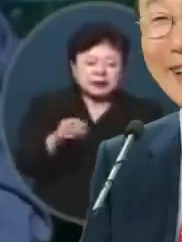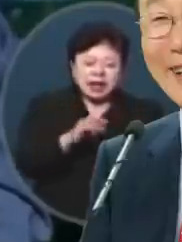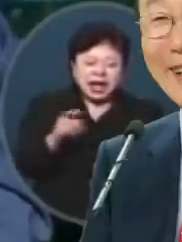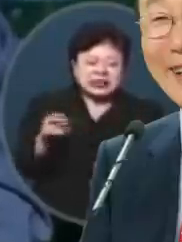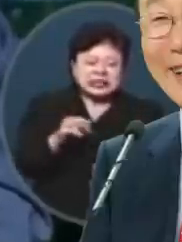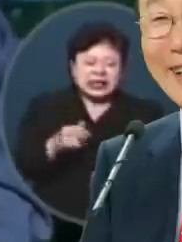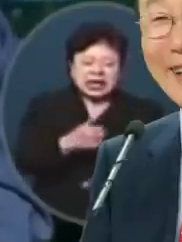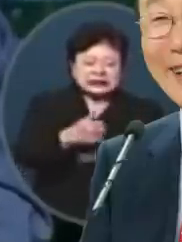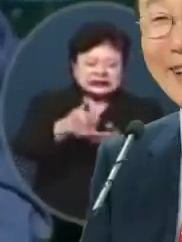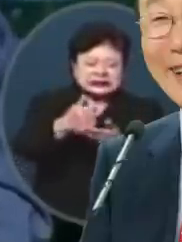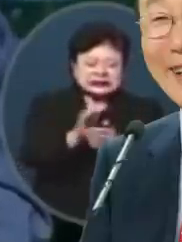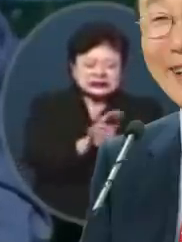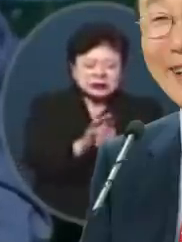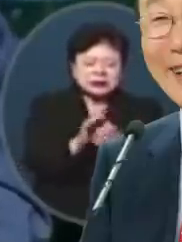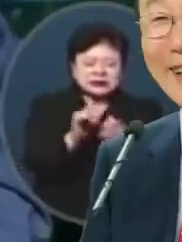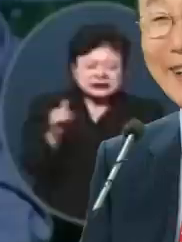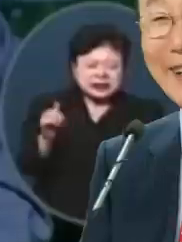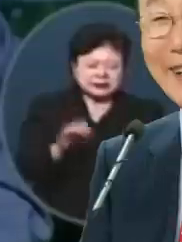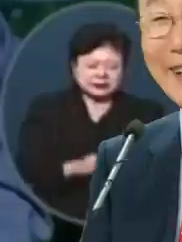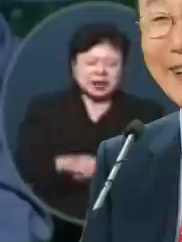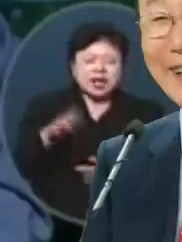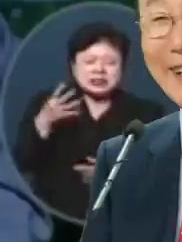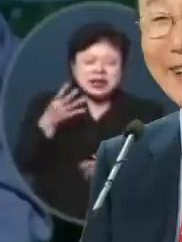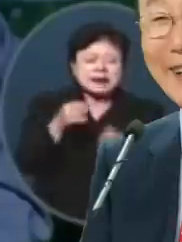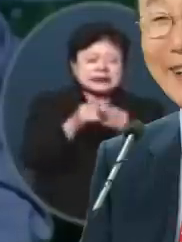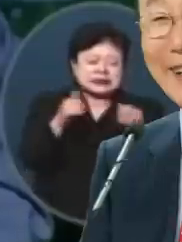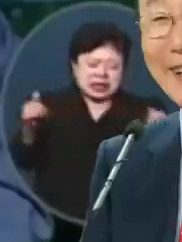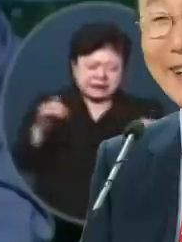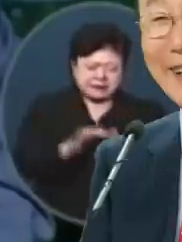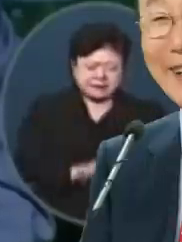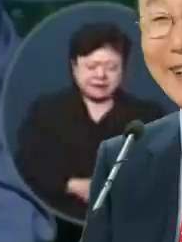섬기는 사람들은 400명,